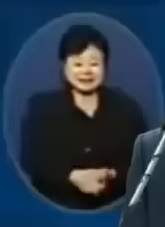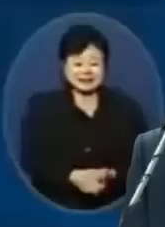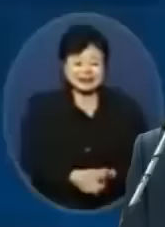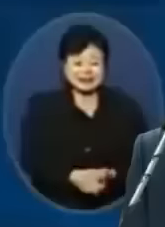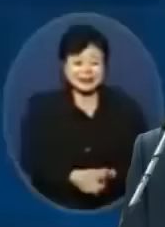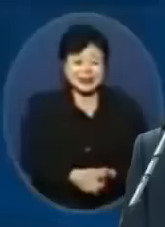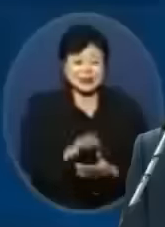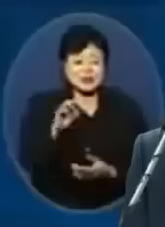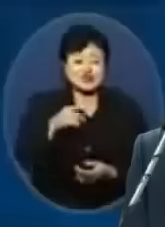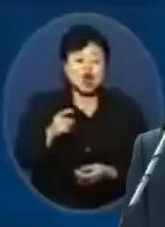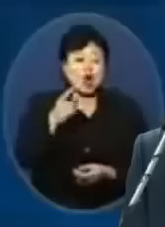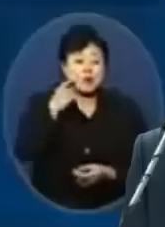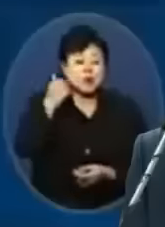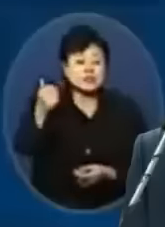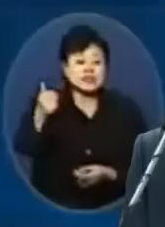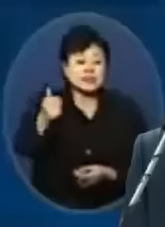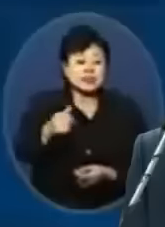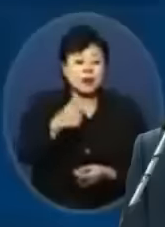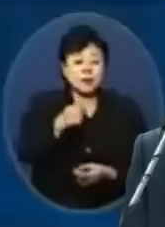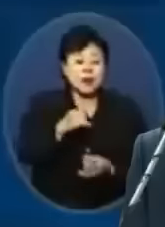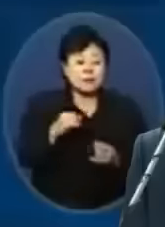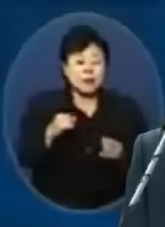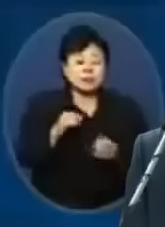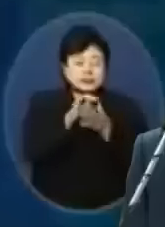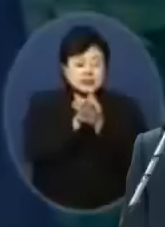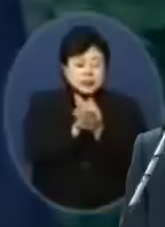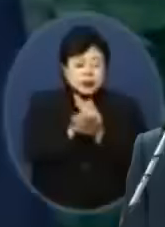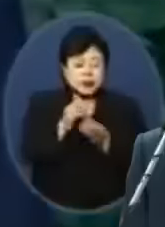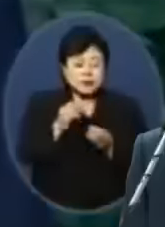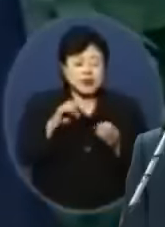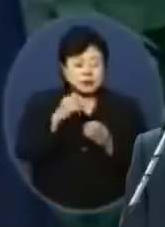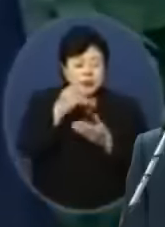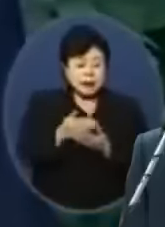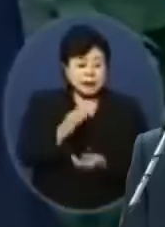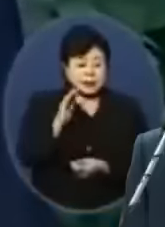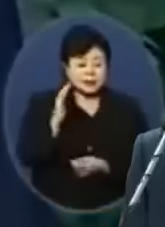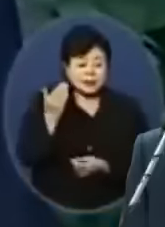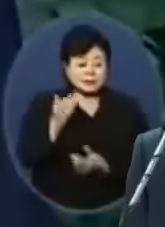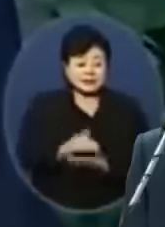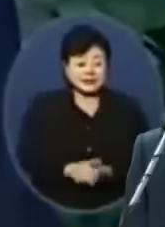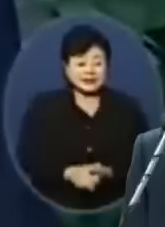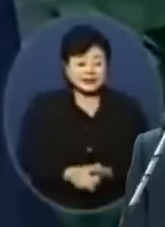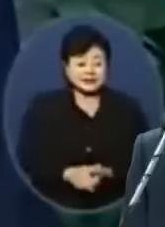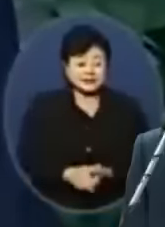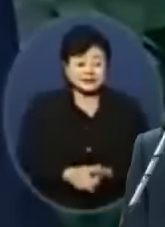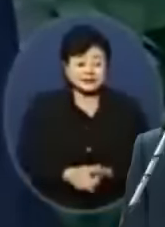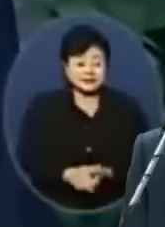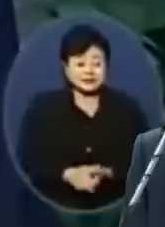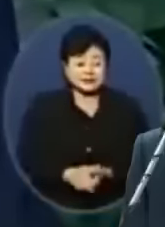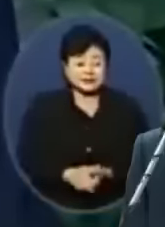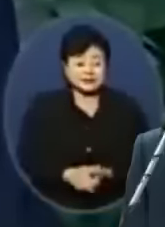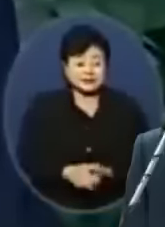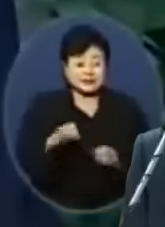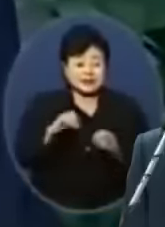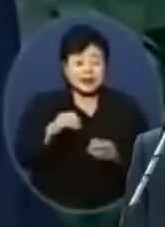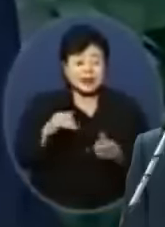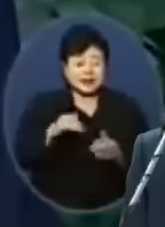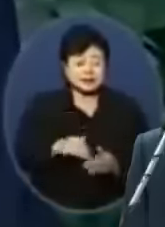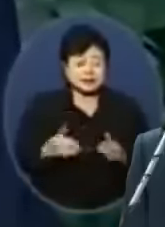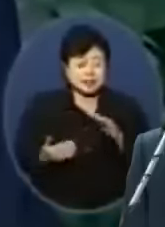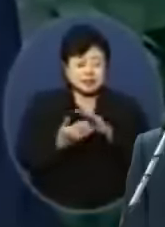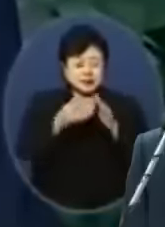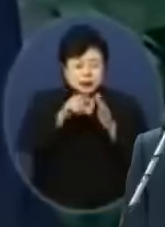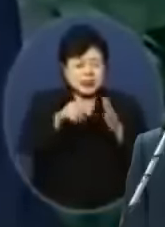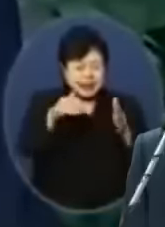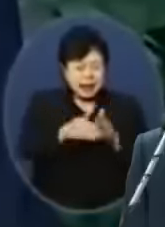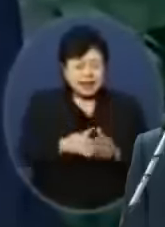조지 뮬러 목사님은 5만 번 기도해서 5만 번 응답을 받았다는 사람인 것입니다. 응답이 이루어질 때까지